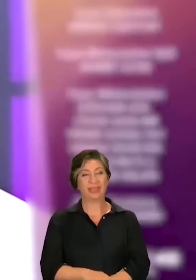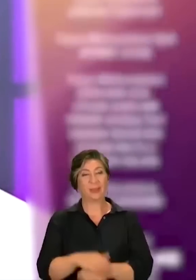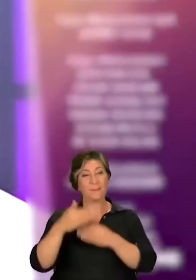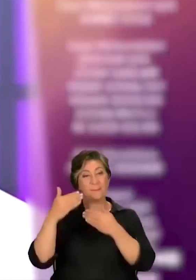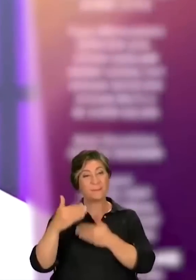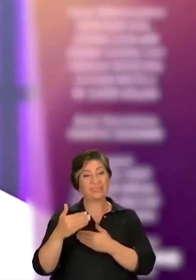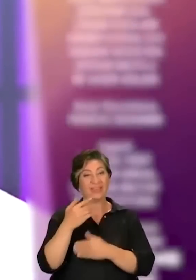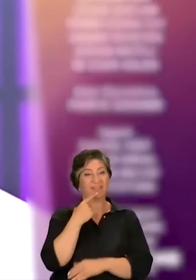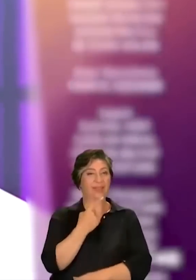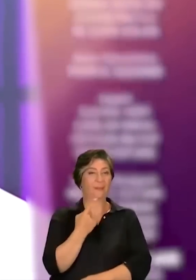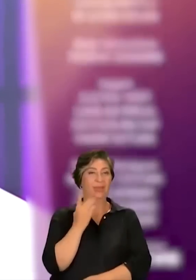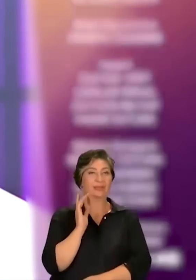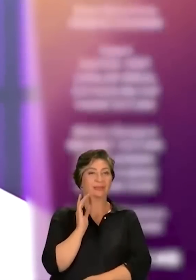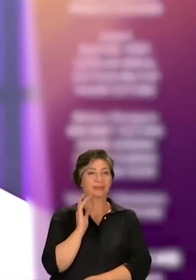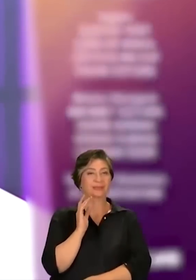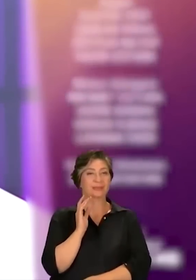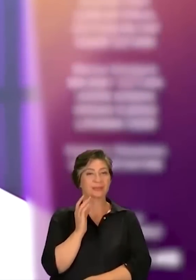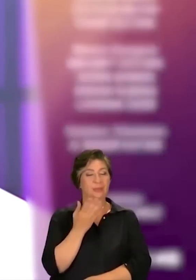Mesafedir.